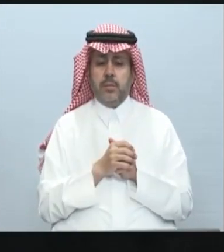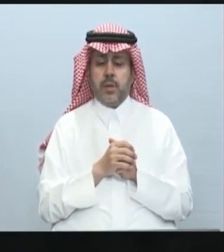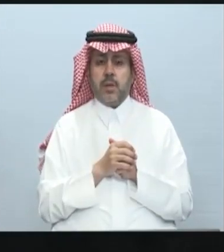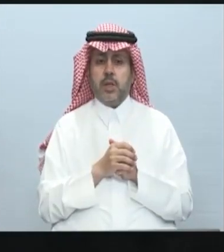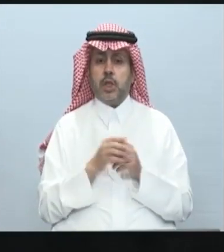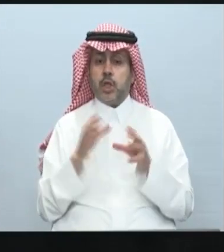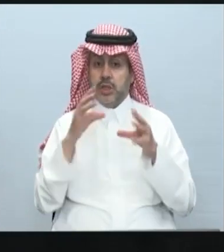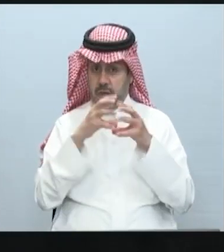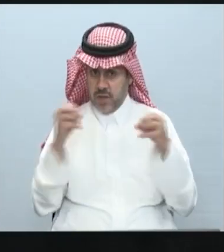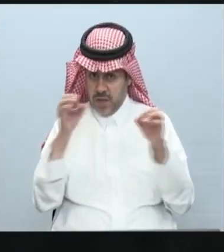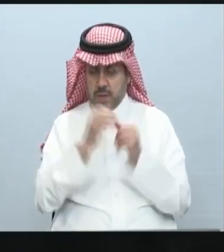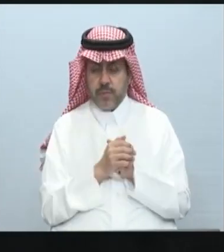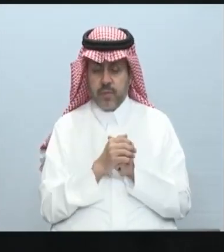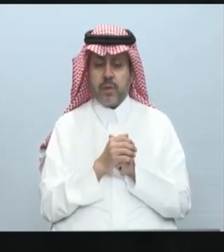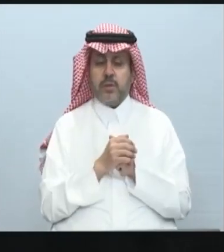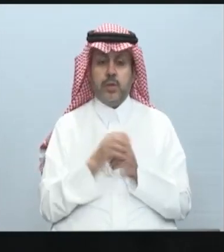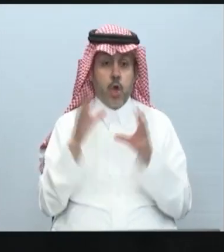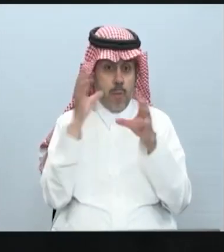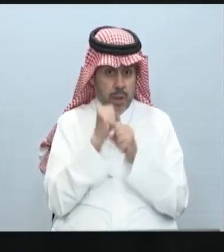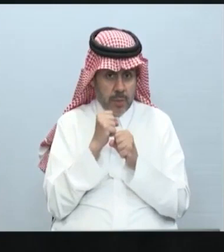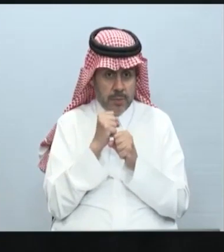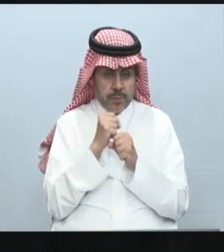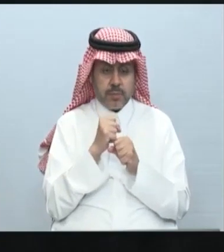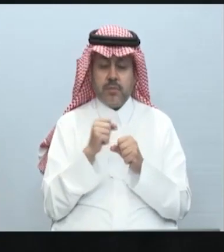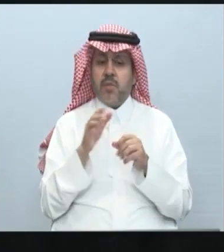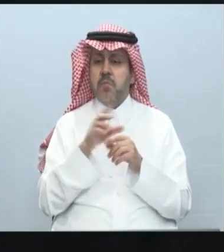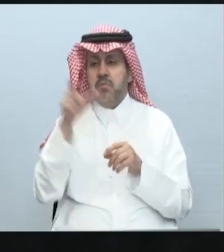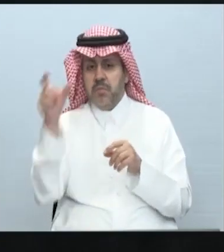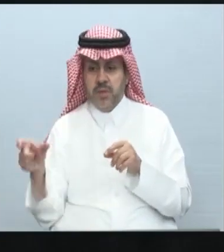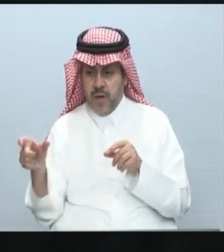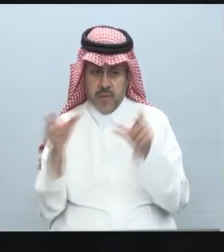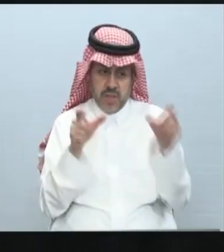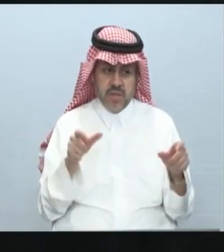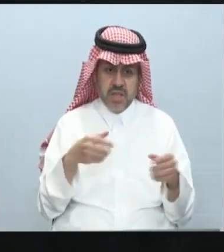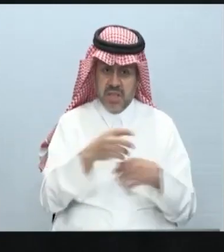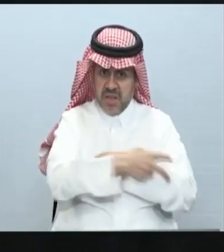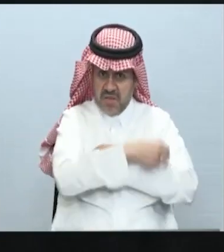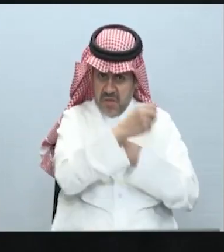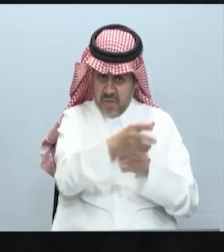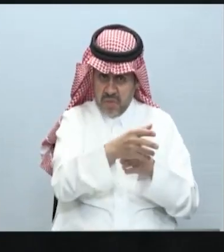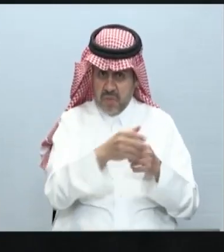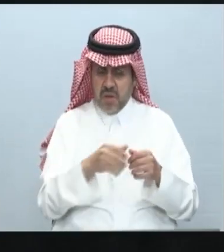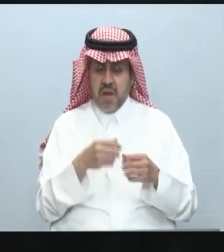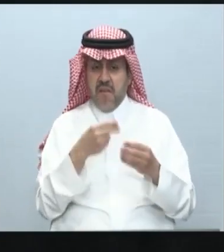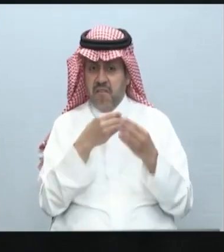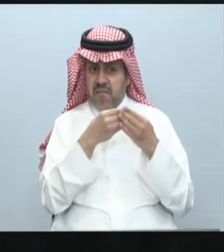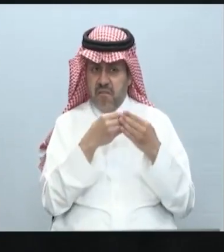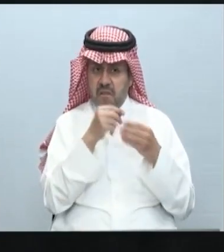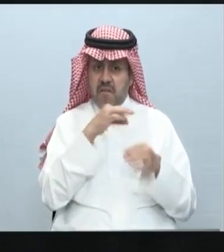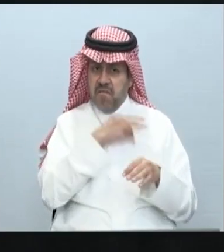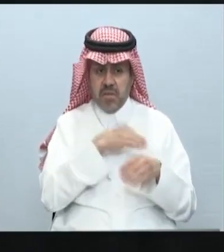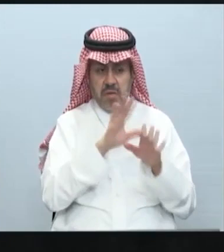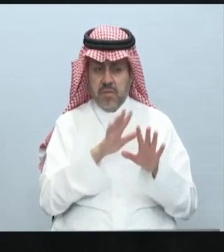شيئا والامر يومئذ لله اذا اعتقد العبد هذا الامر وخاف من الله وعظم الله